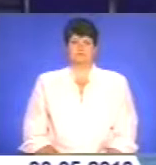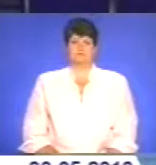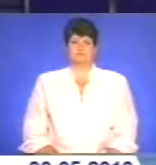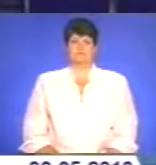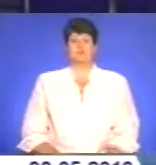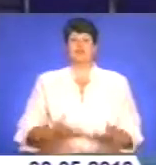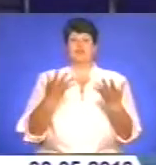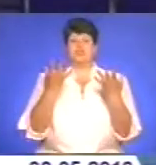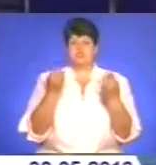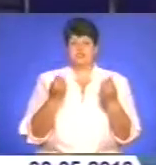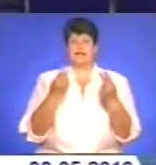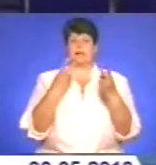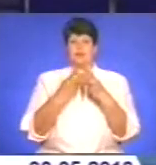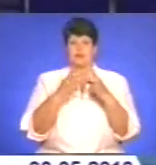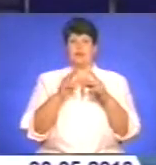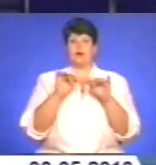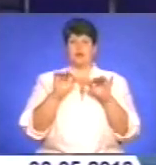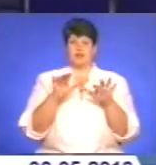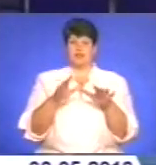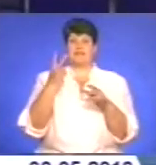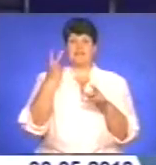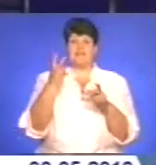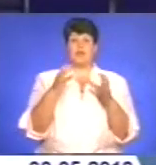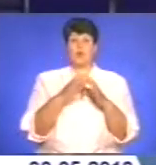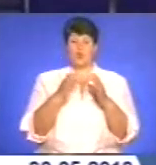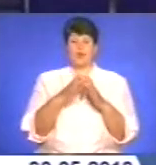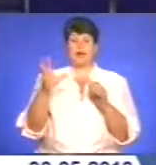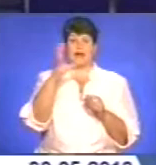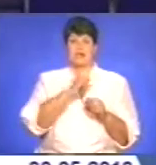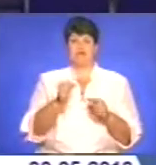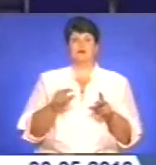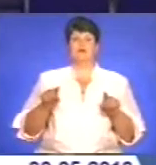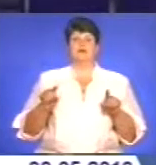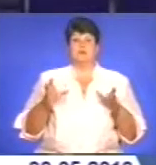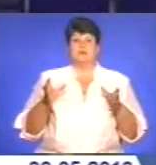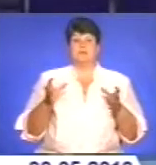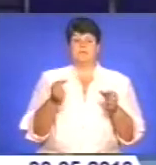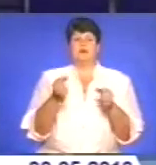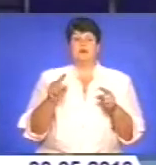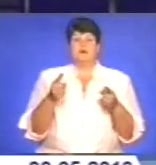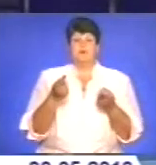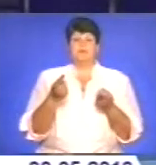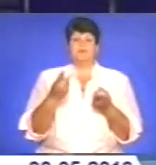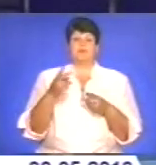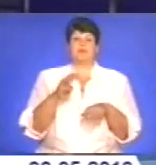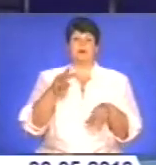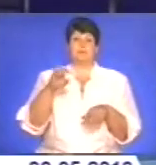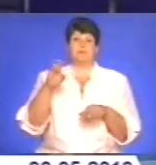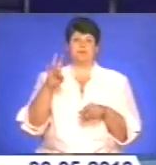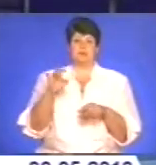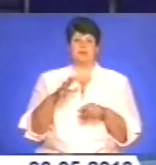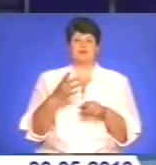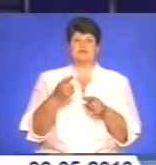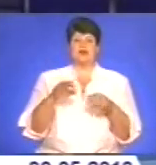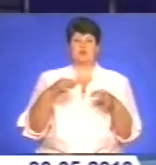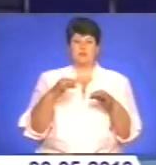І ще кримінальна хроніка. Дві групи крадіїв-гастролерів затримали оперативники Тернопільського міськвідділу внутрішніх справ. За